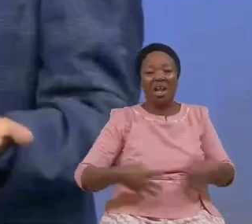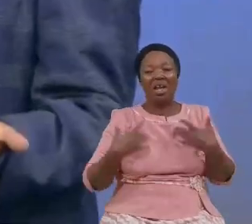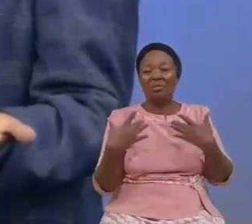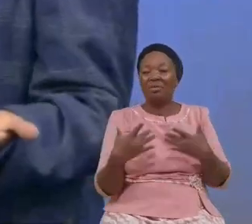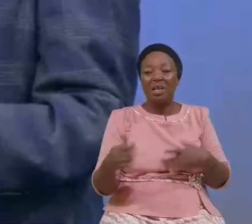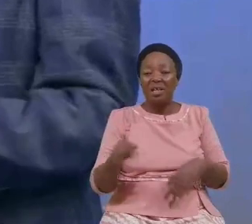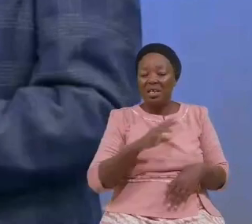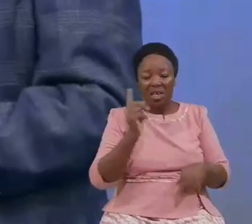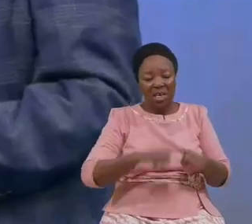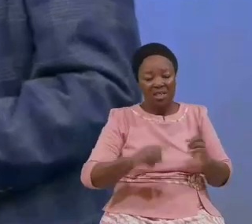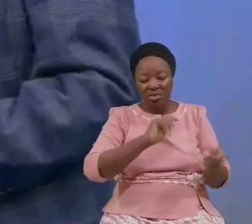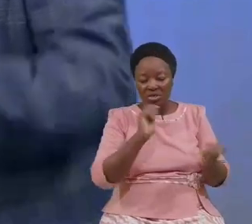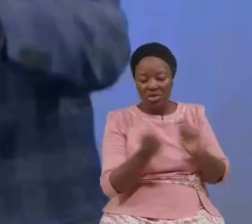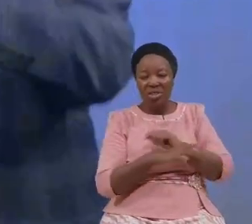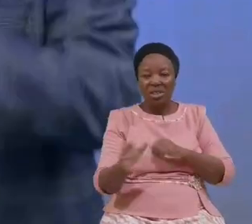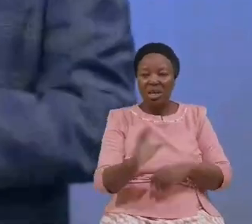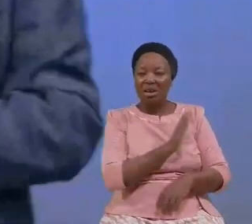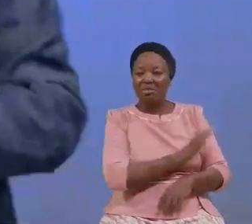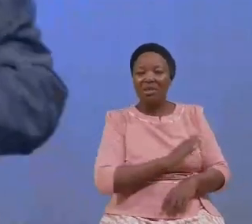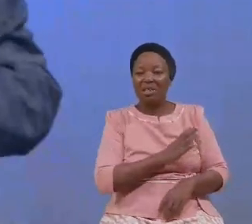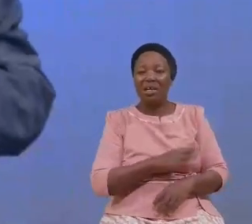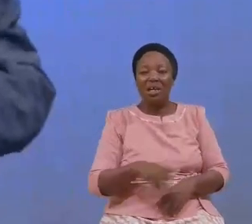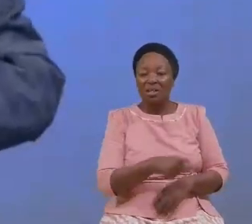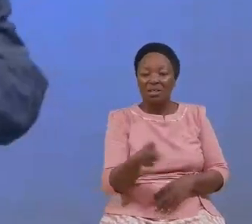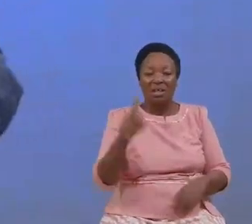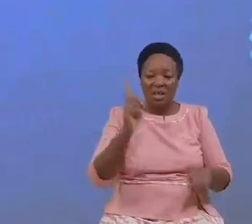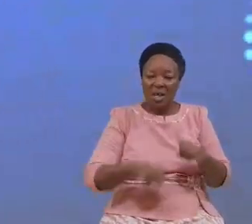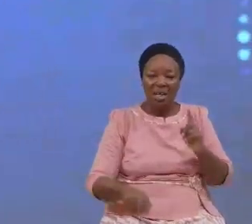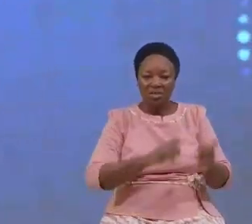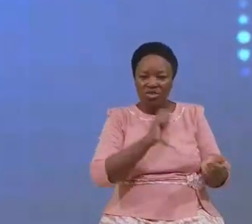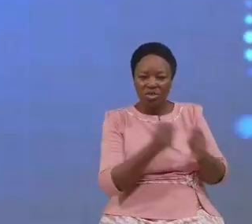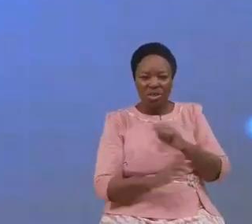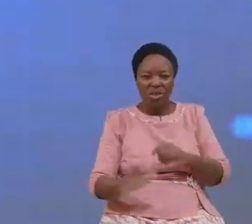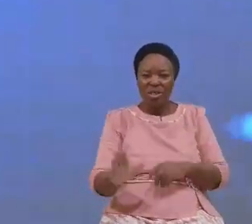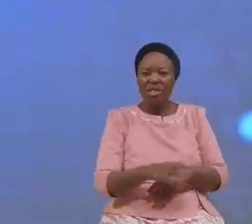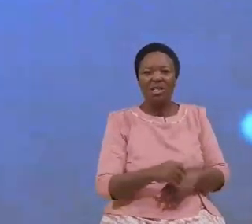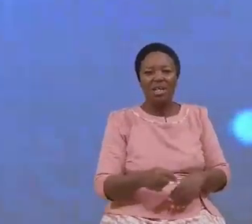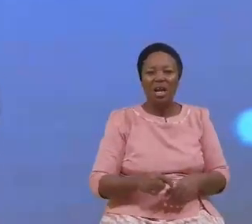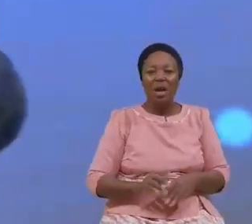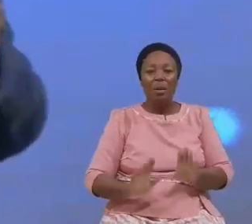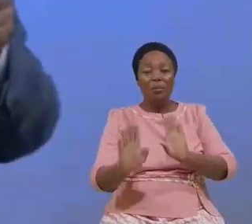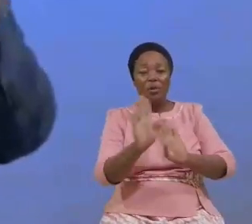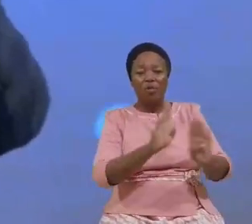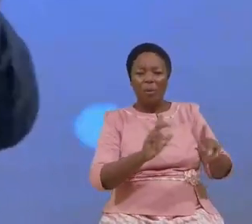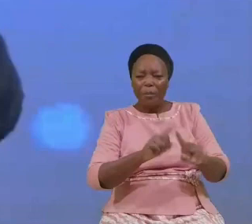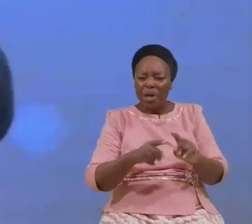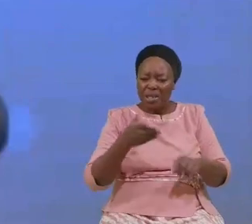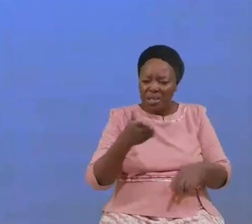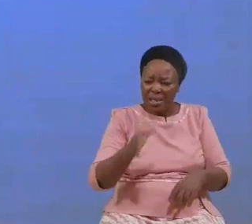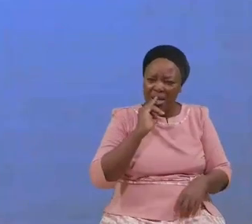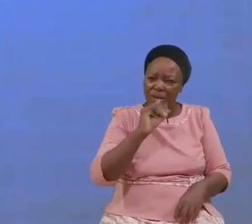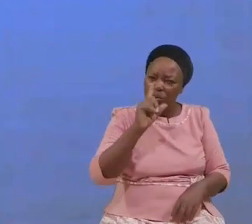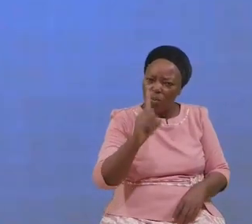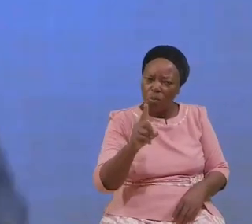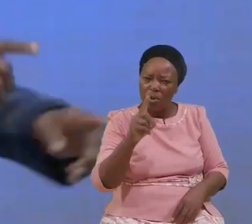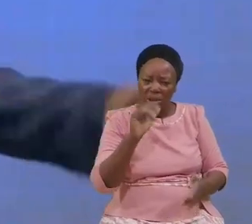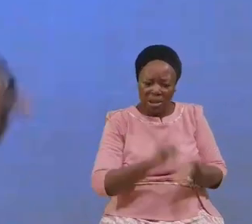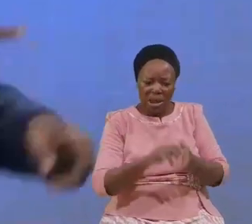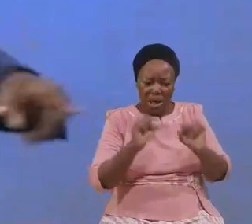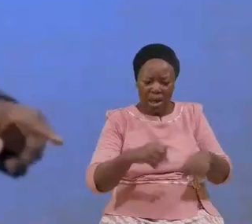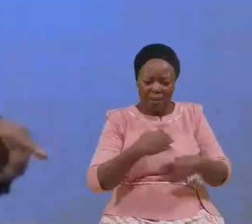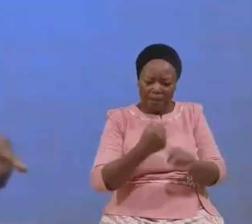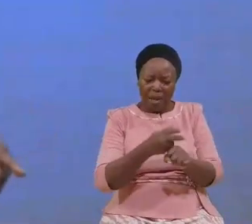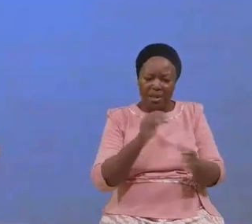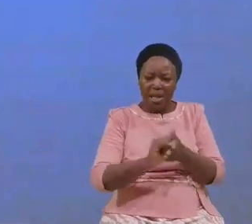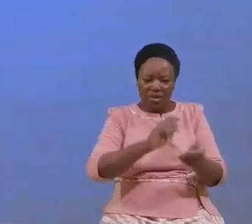leurs caractères il ne peut pas changer leur comportement mais il y a un qui peut apporter ce changement